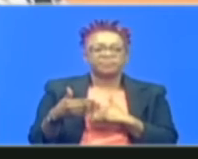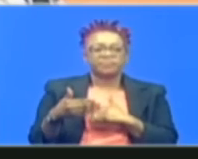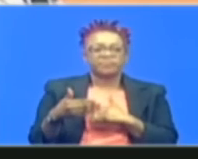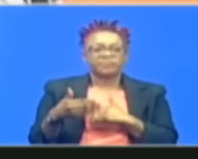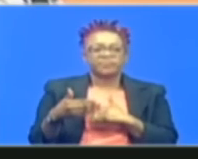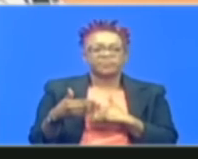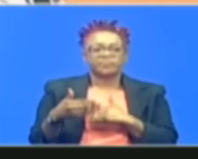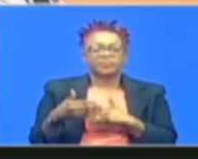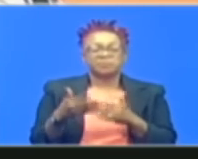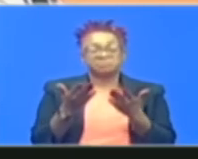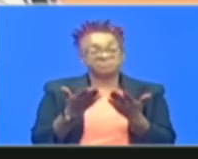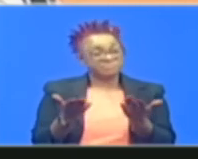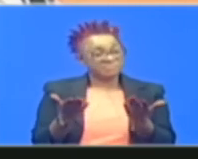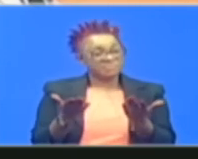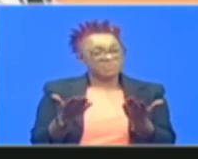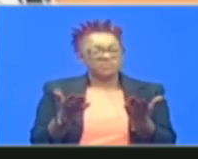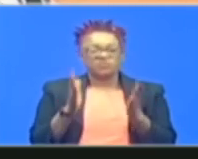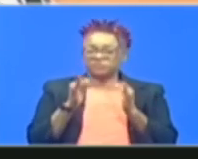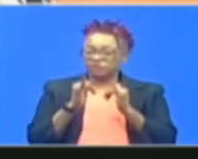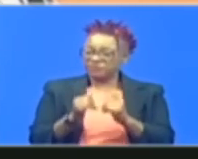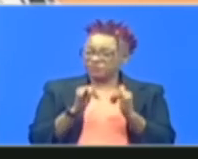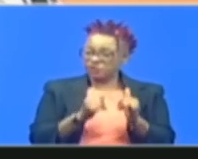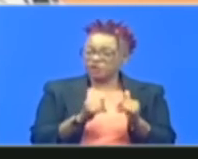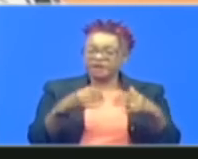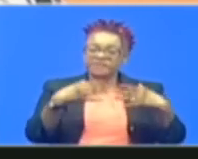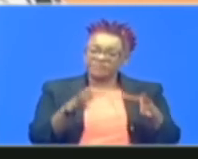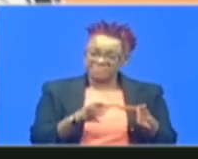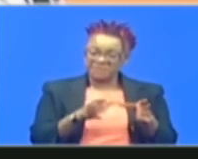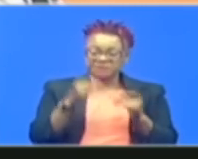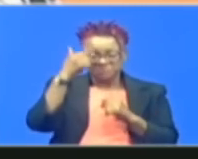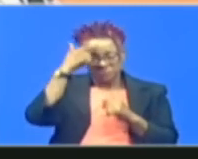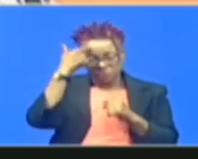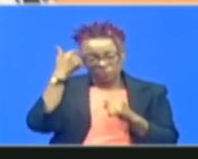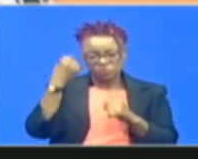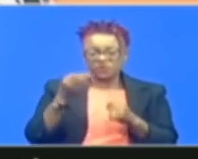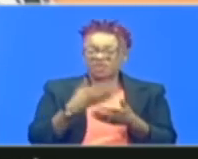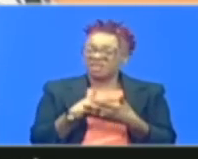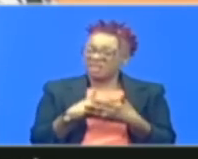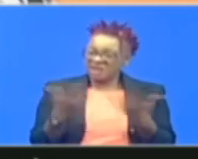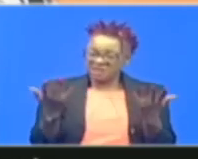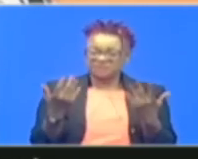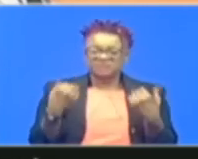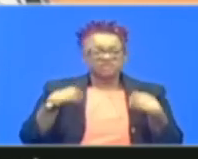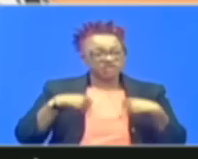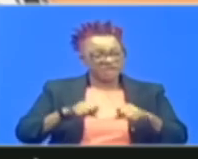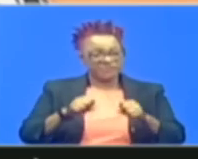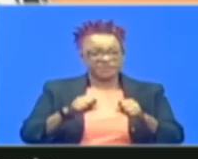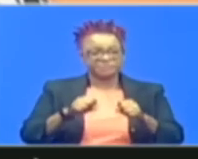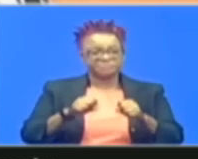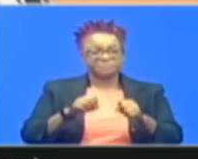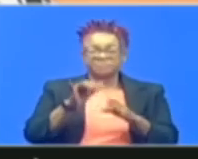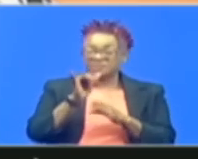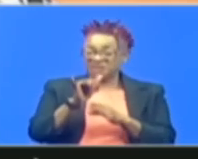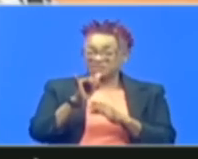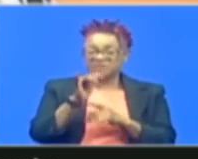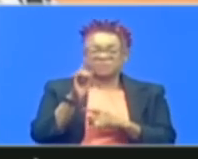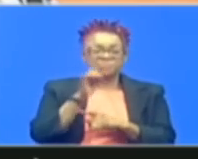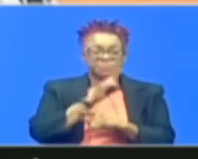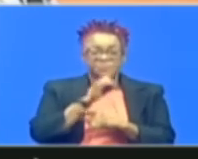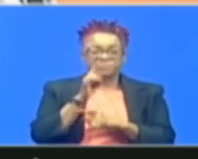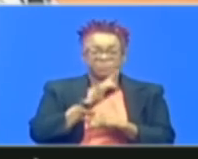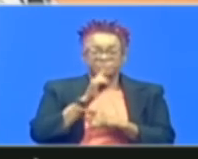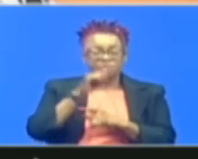Makovu yaliyoachwa kwa watu binafsi na familia kutokana na uendeshaji ovyo wa pikipiki za bodaboda ni kengele hatari kwa serikali